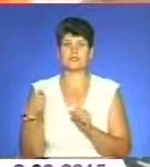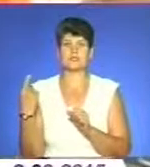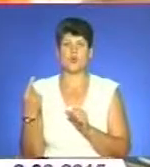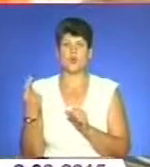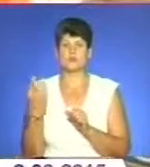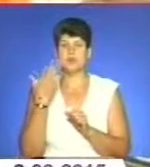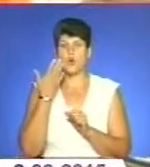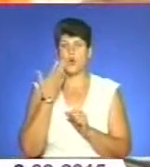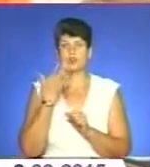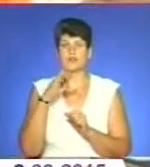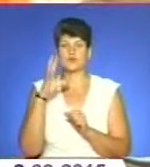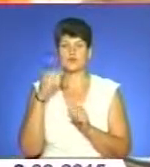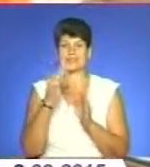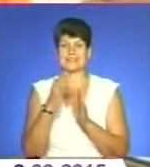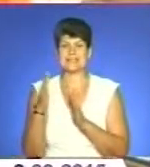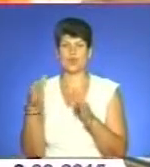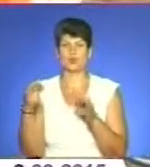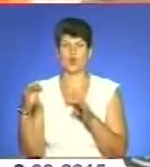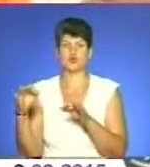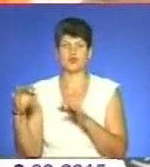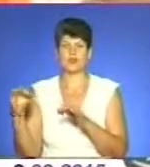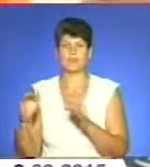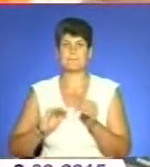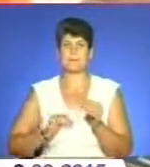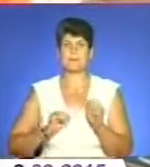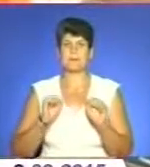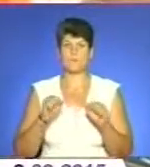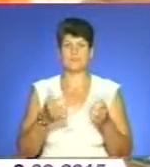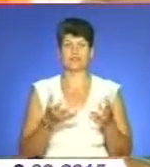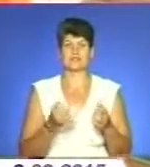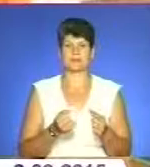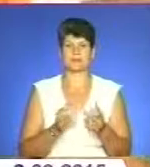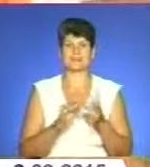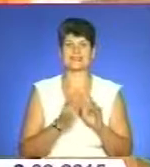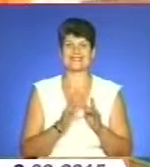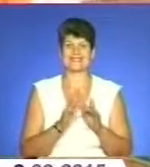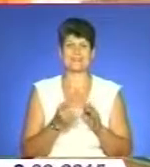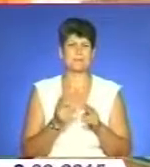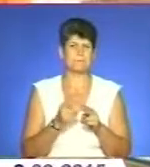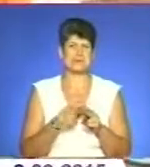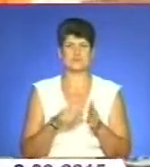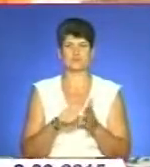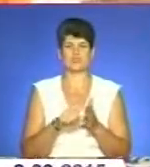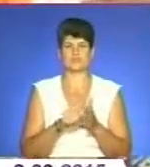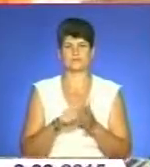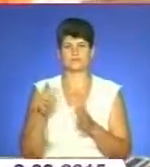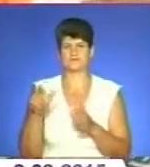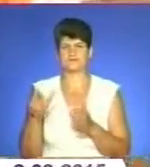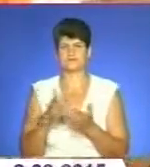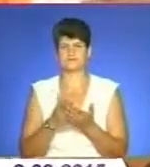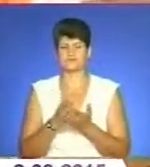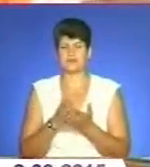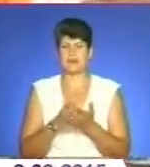коли цілу систему дозволів підприємець може отримати через інтернет без участі чиновників. І в такий спосіб